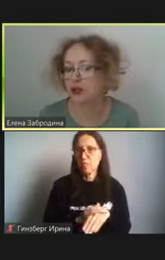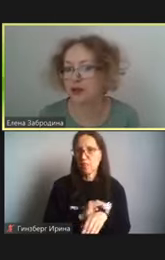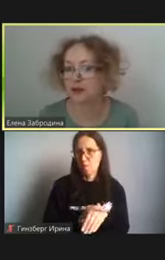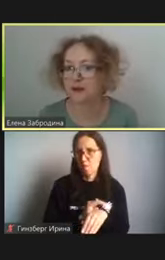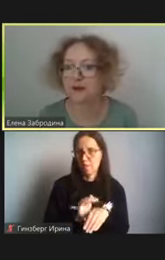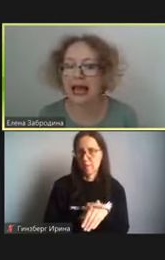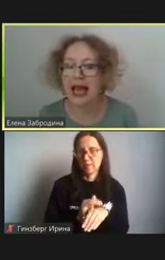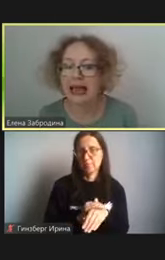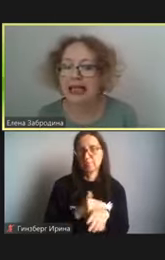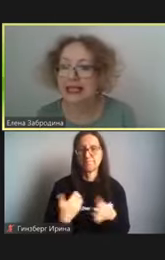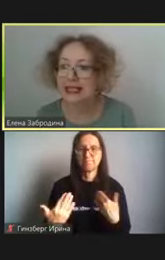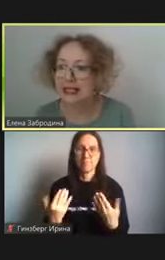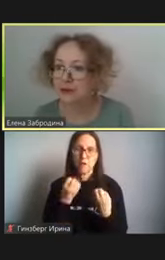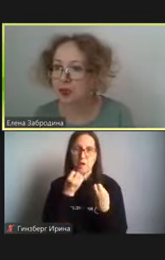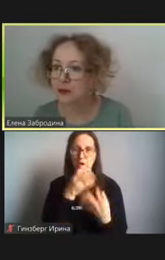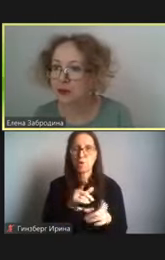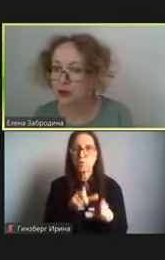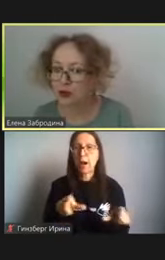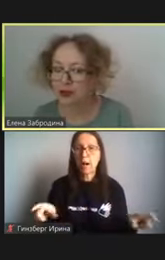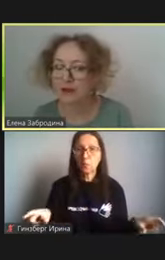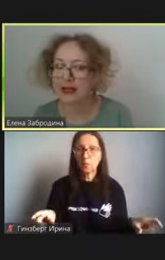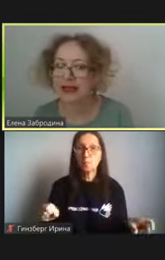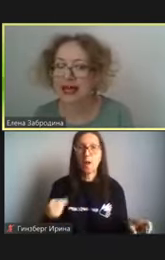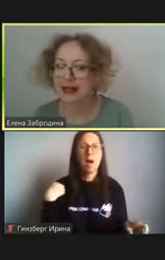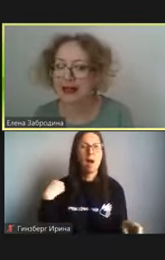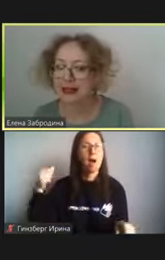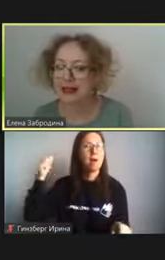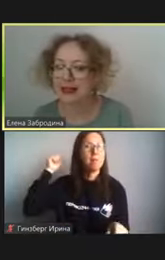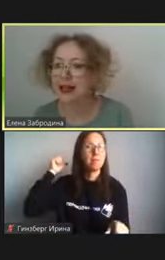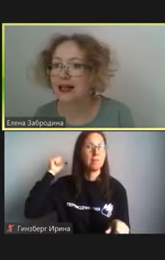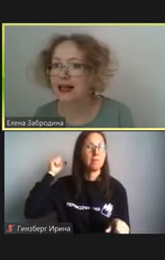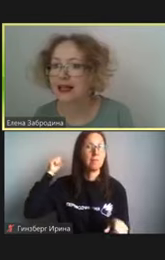расположенного к людям. И за его спиной